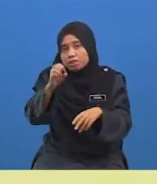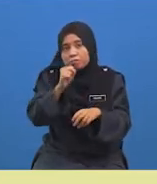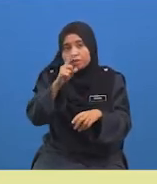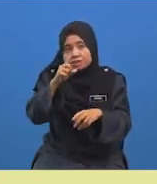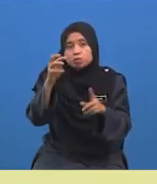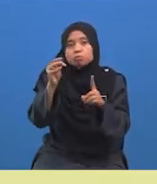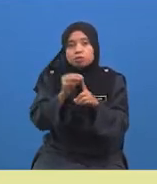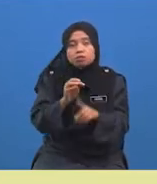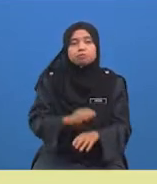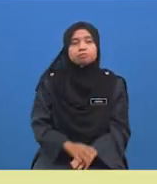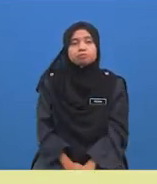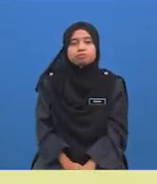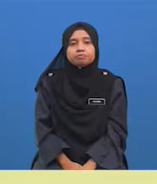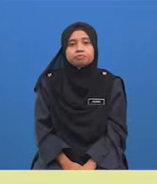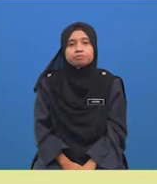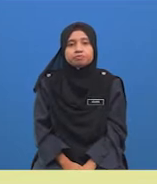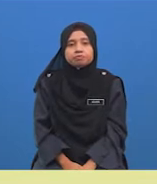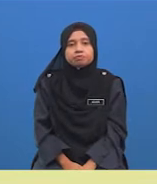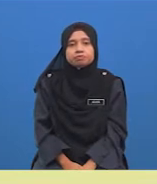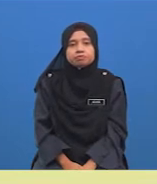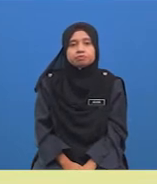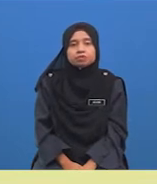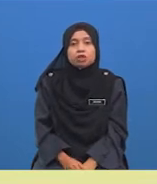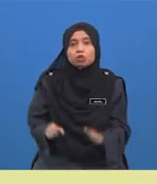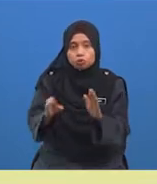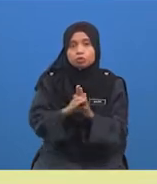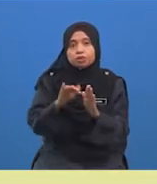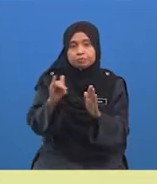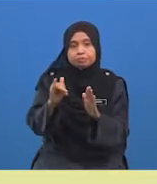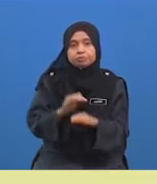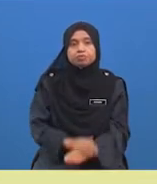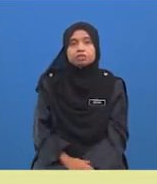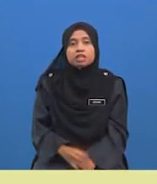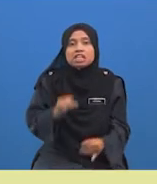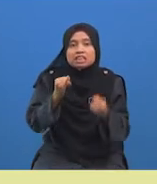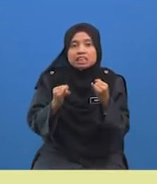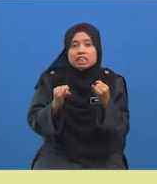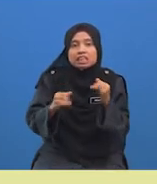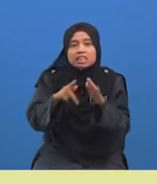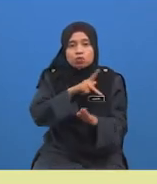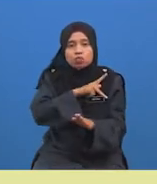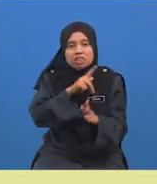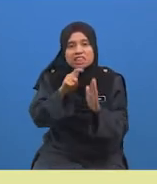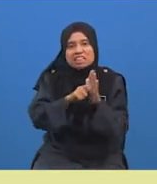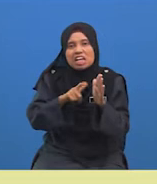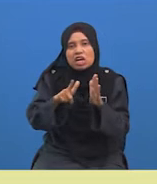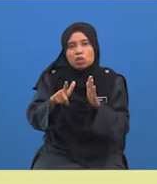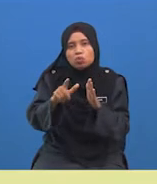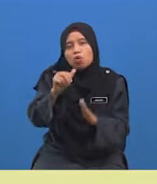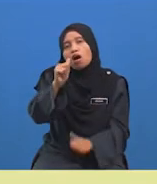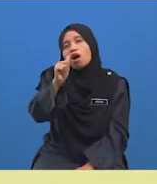huraian 1 markah. Contoh yang sesuai adalah jika ketua